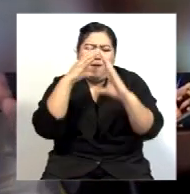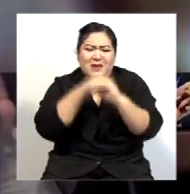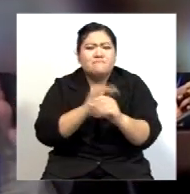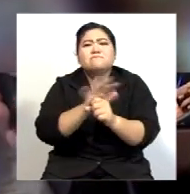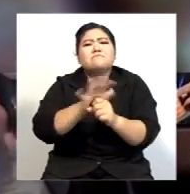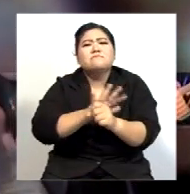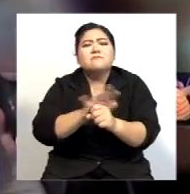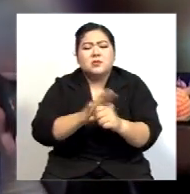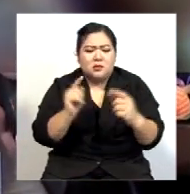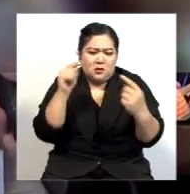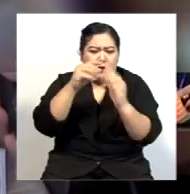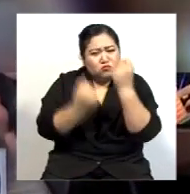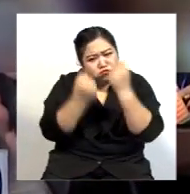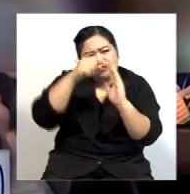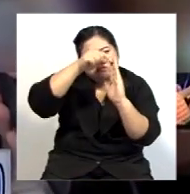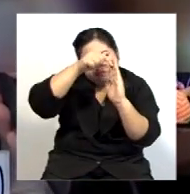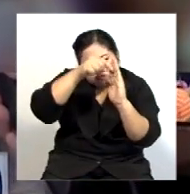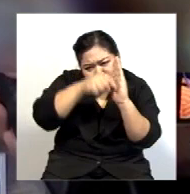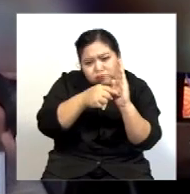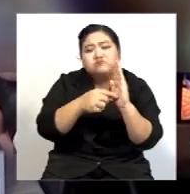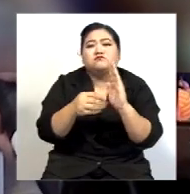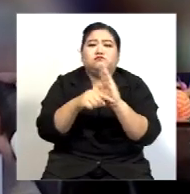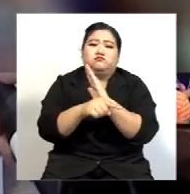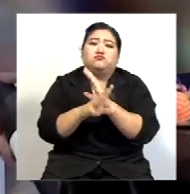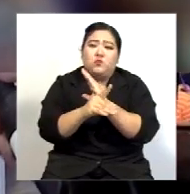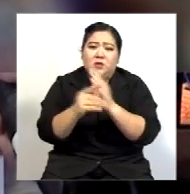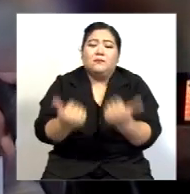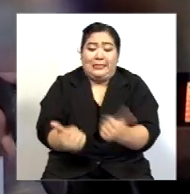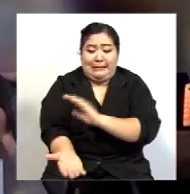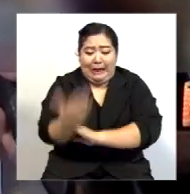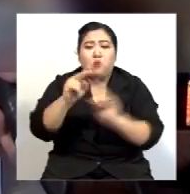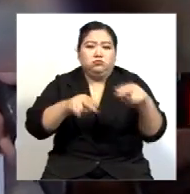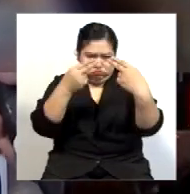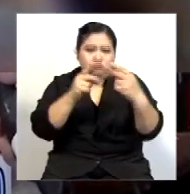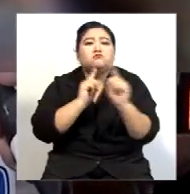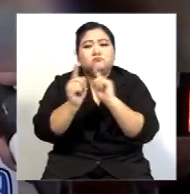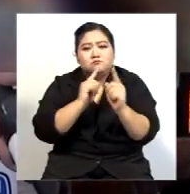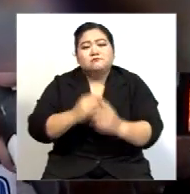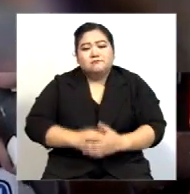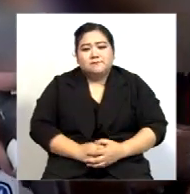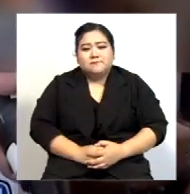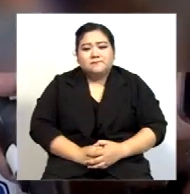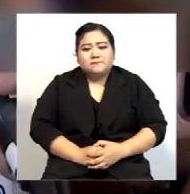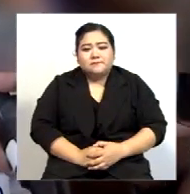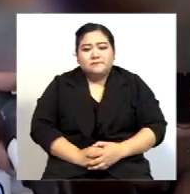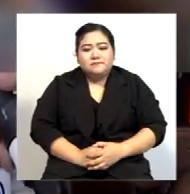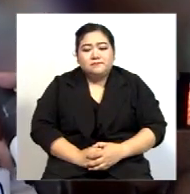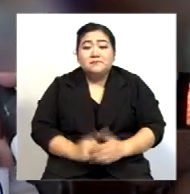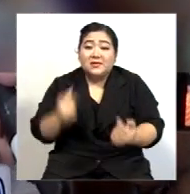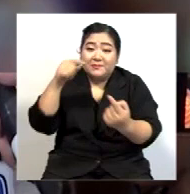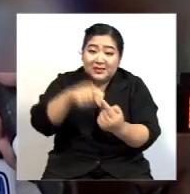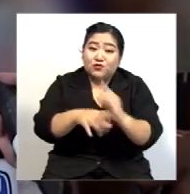พอดี ไม่ได้โทรด้วย ก็โทรเมื่อเช้าเนี่ยค่ะค่ะ มาถึงนาทีนี้แล้ว